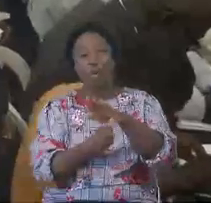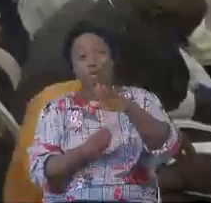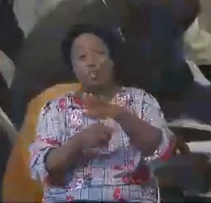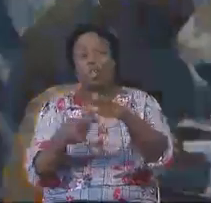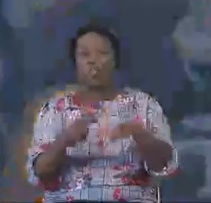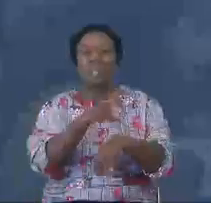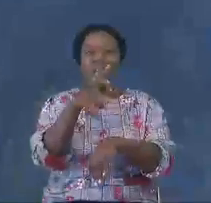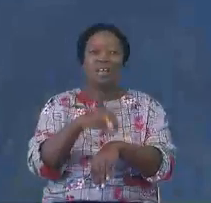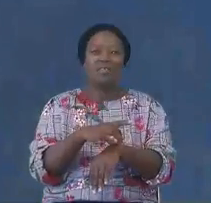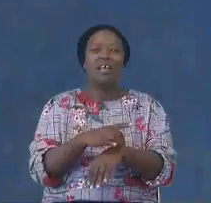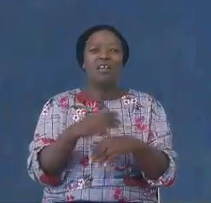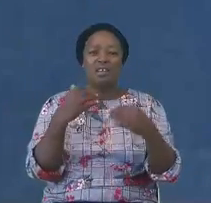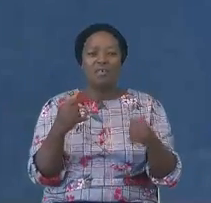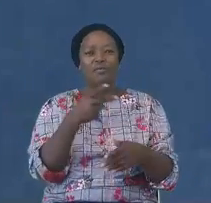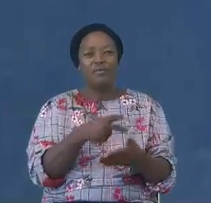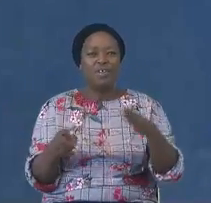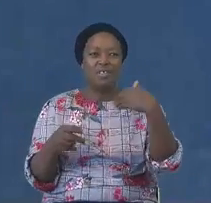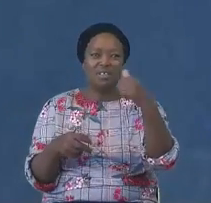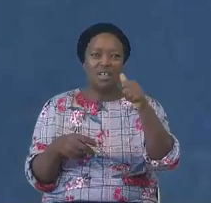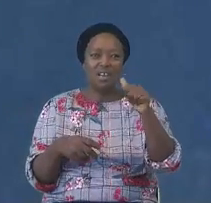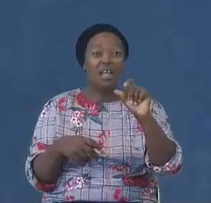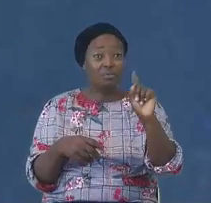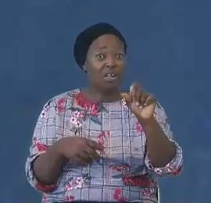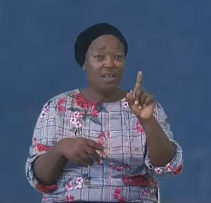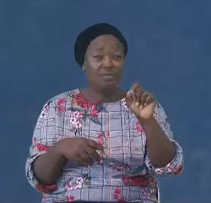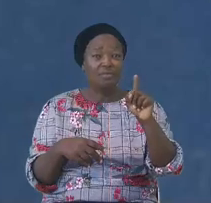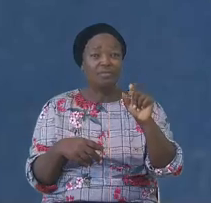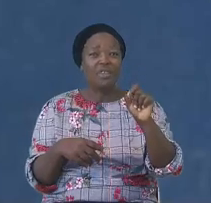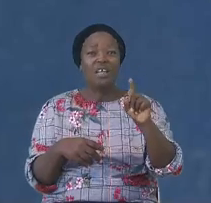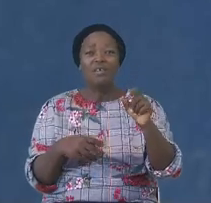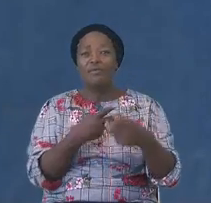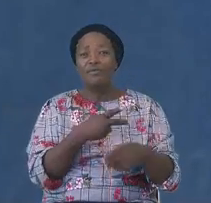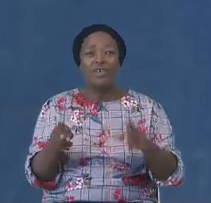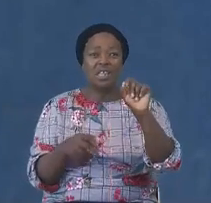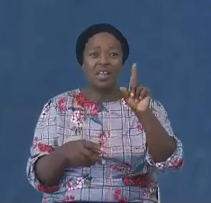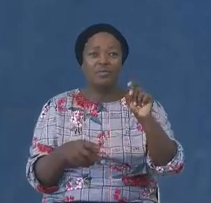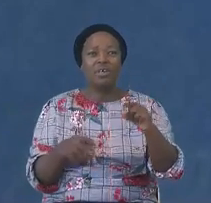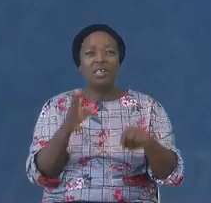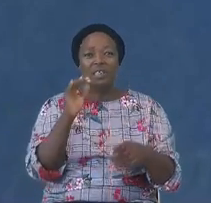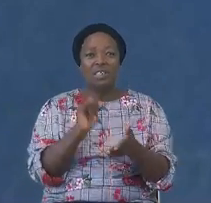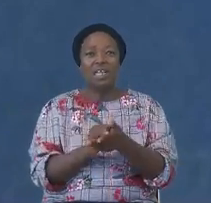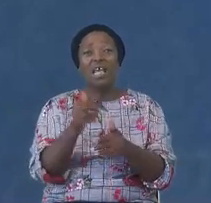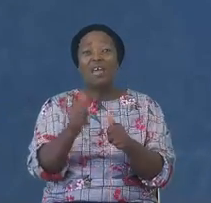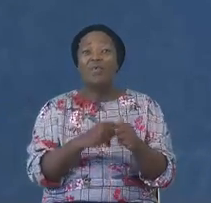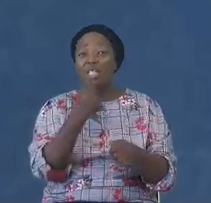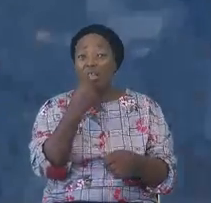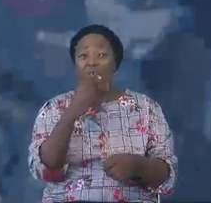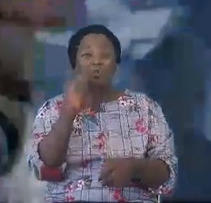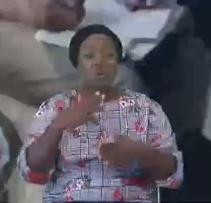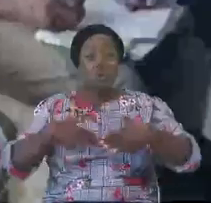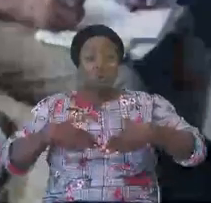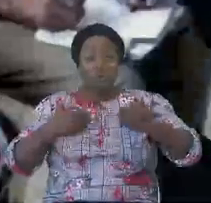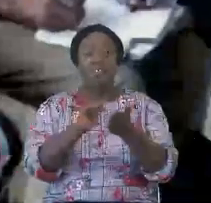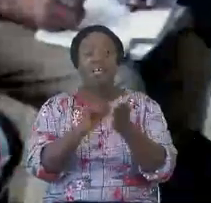la terre et sous la terre. Verset 11. Et que toute